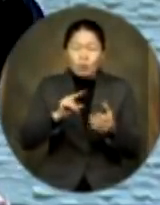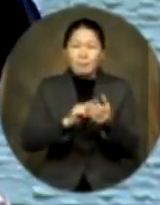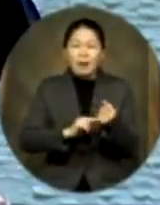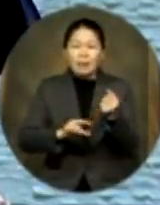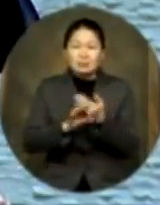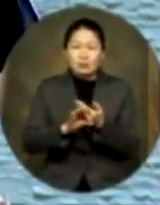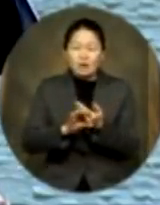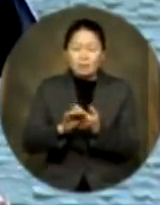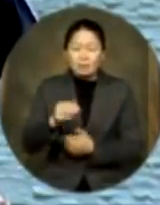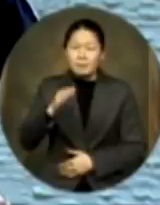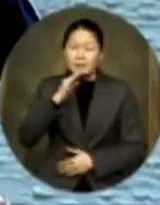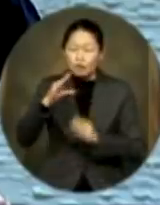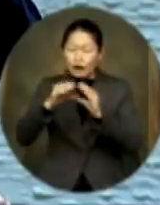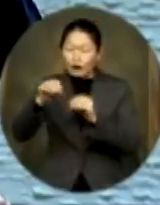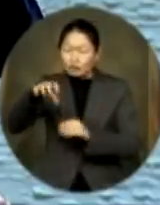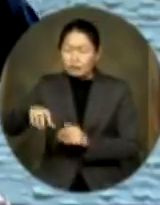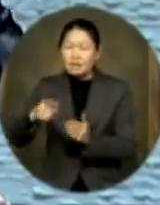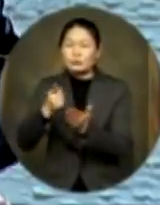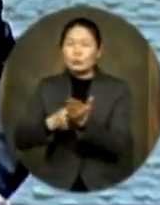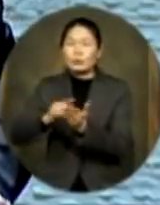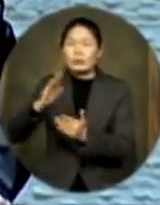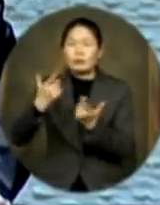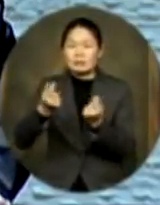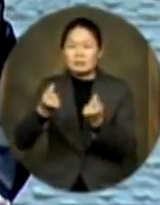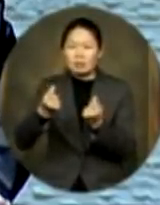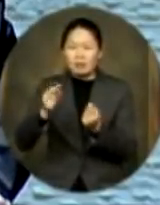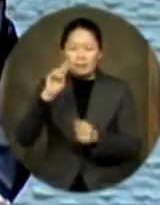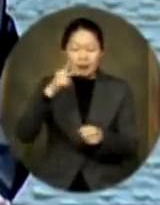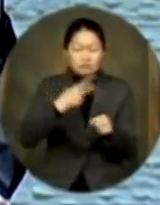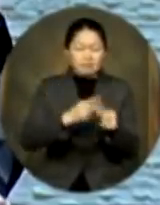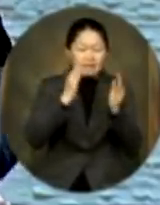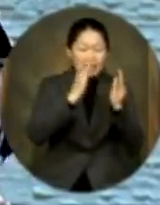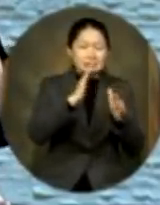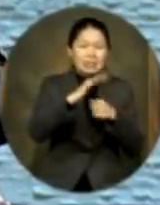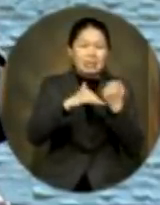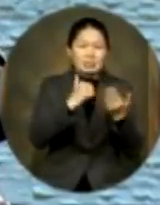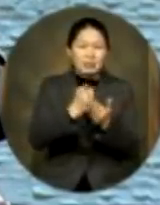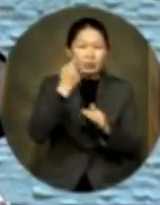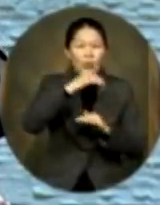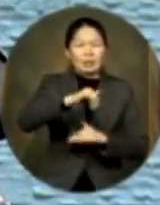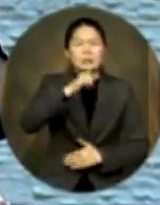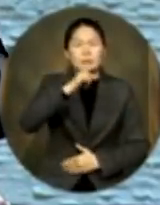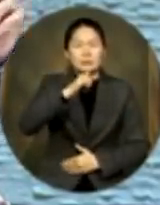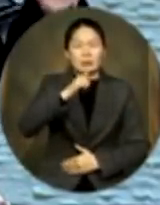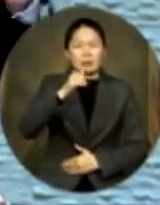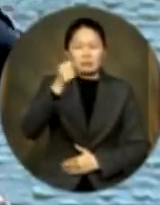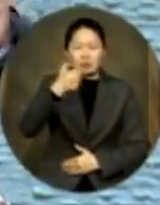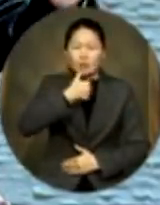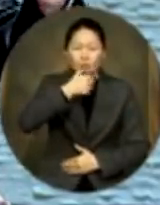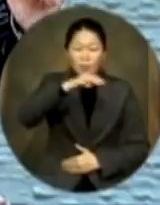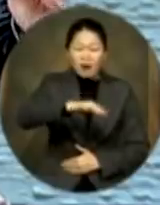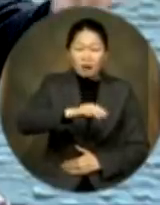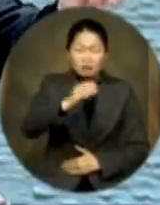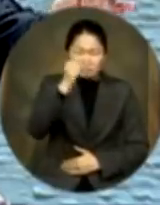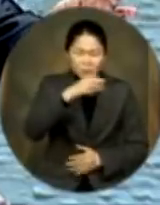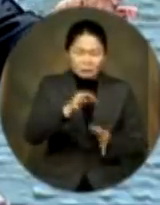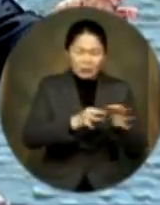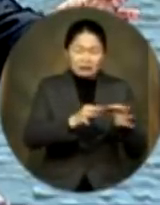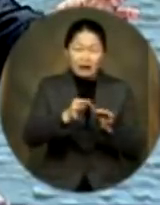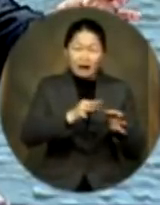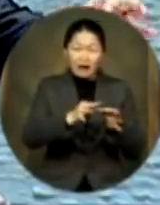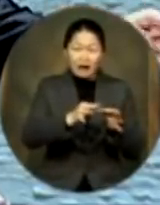하나님의 기가막힌 계획이 있었던 겁니다 자 로마로 그냥 장사꾼으로 여행자로